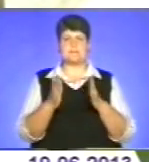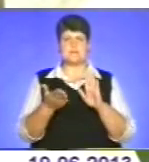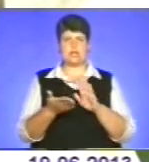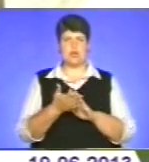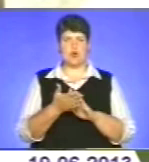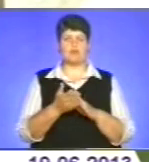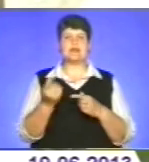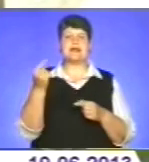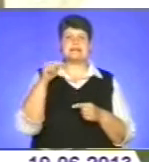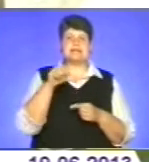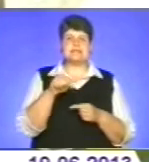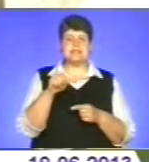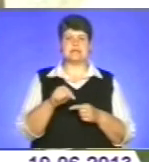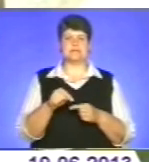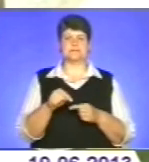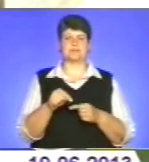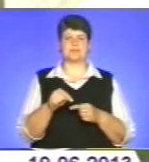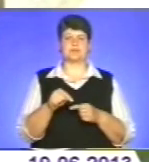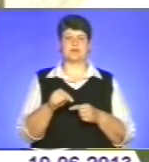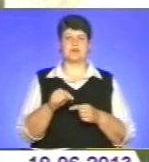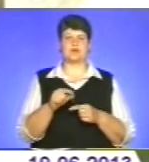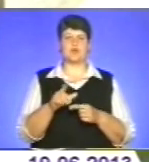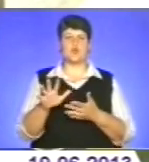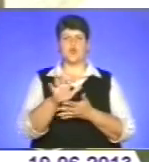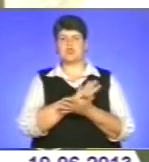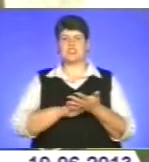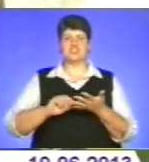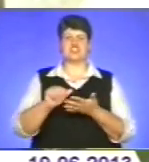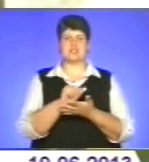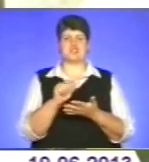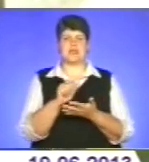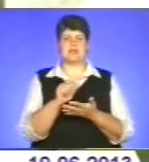Тут, власне говоря, йшло унічтоження